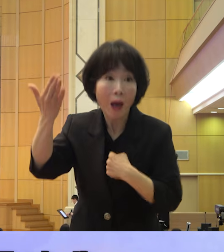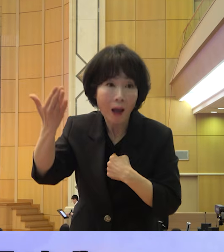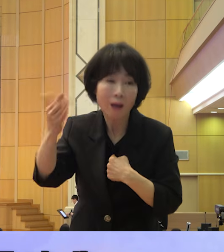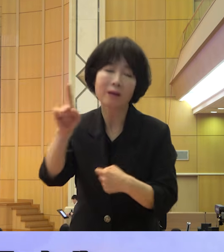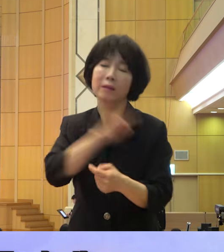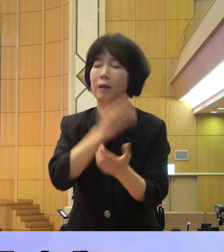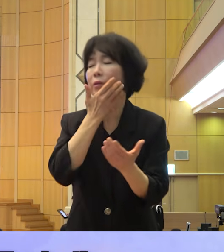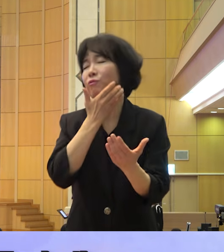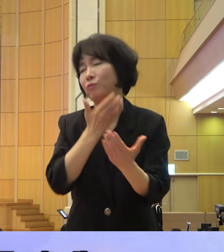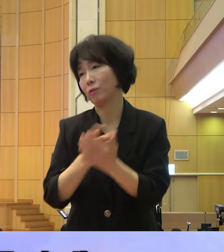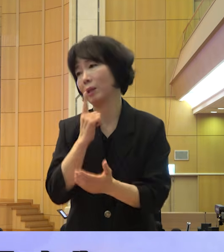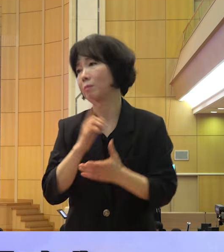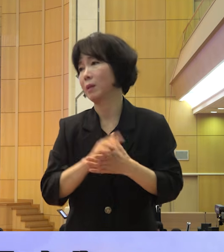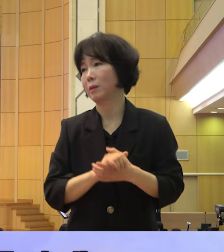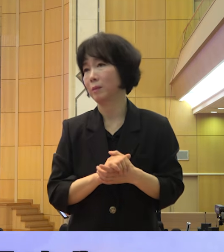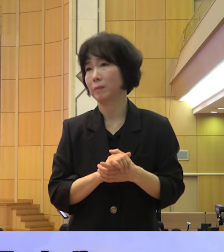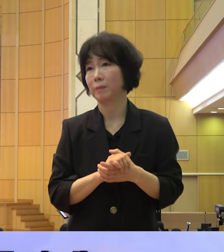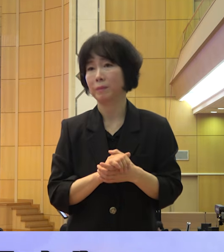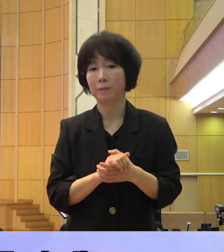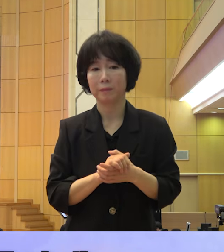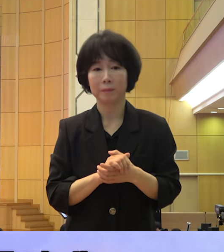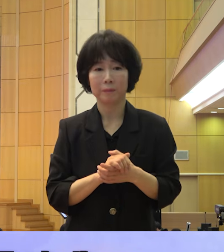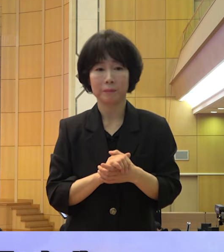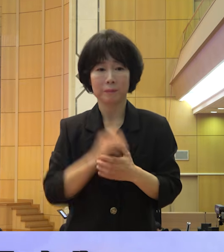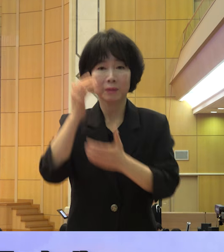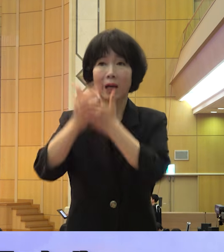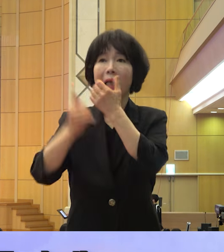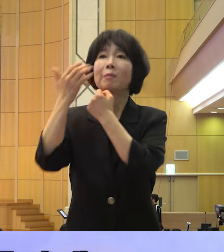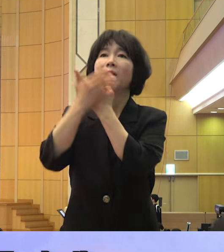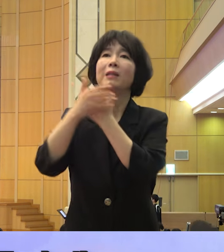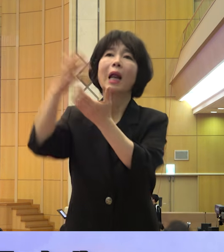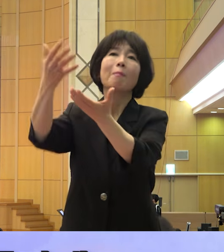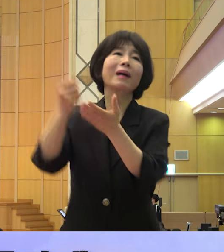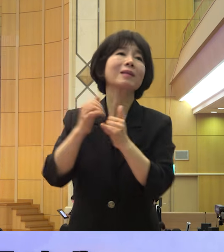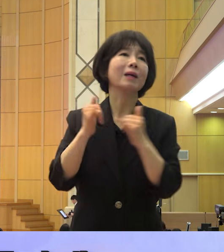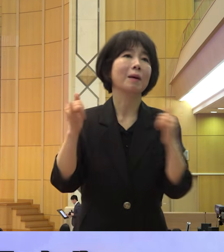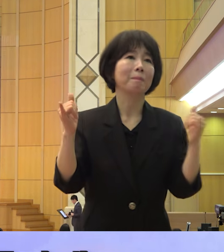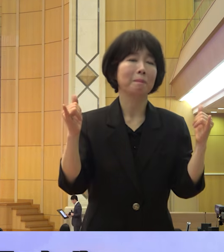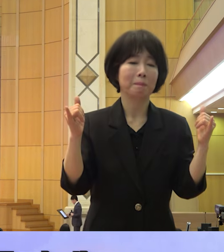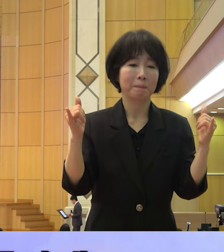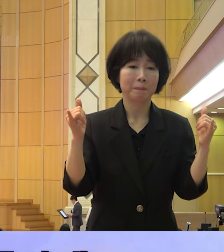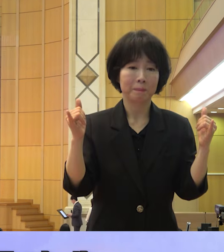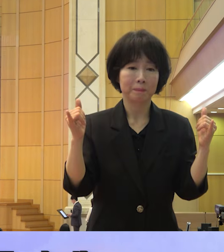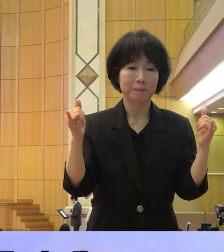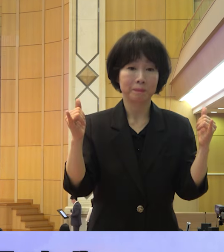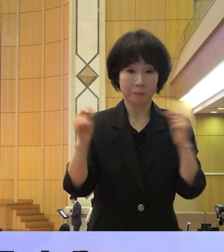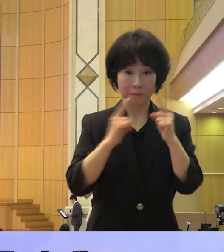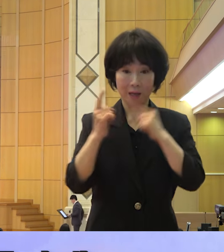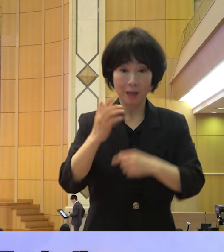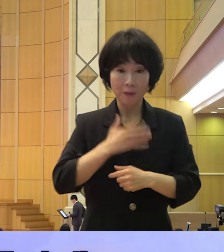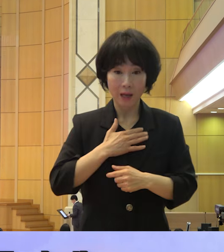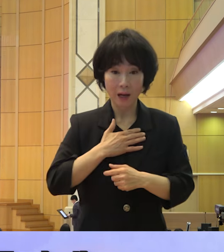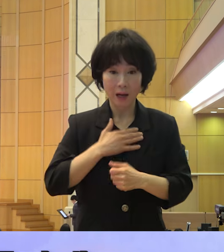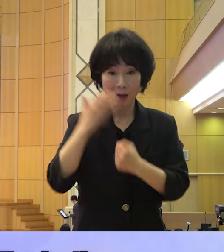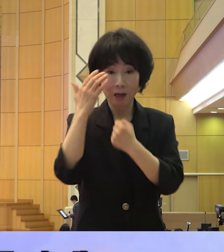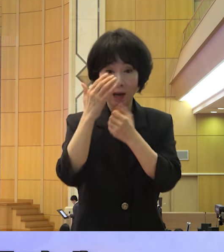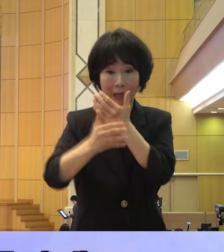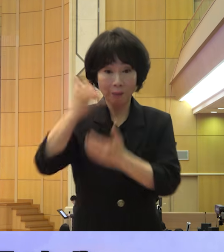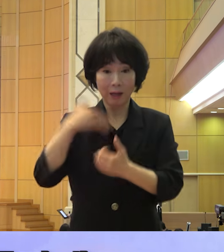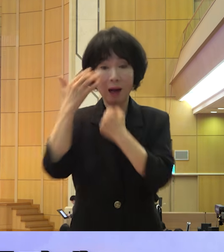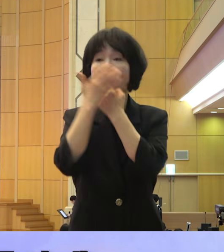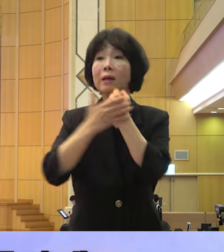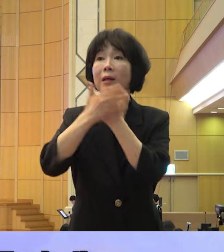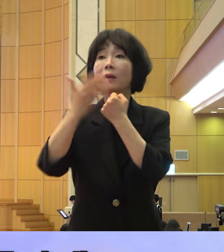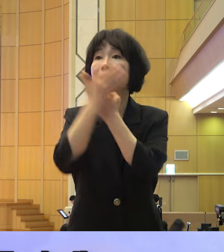자녀가 되었다고 하는 것이 바로 하나님의 은혜를 받은 것입니다. 그래서 이르시되 내가 은혜를 베풀